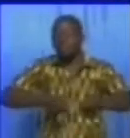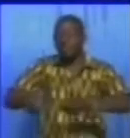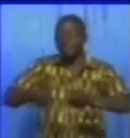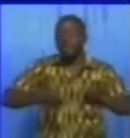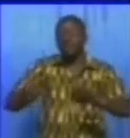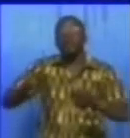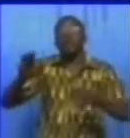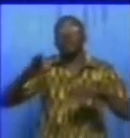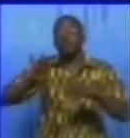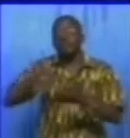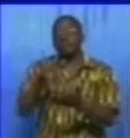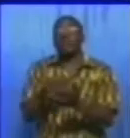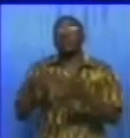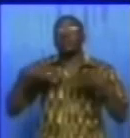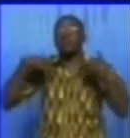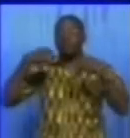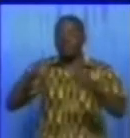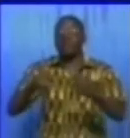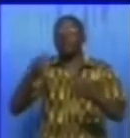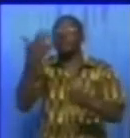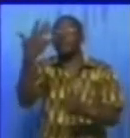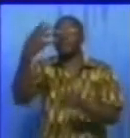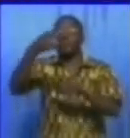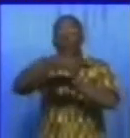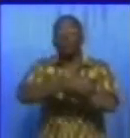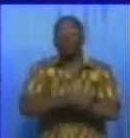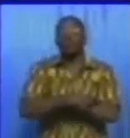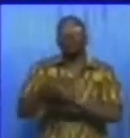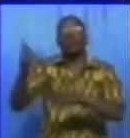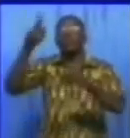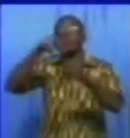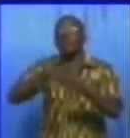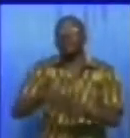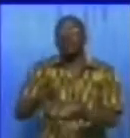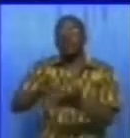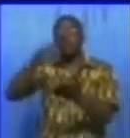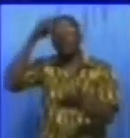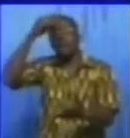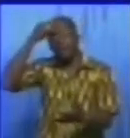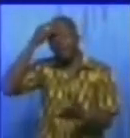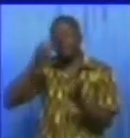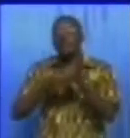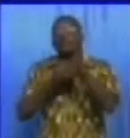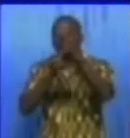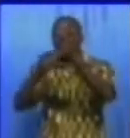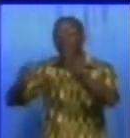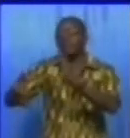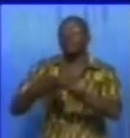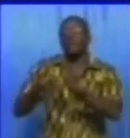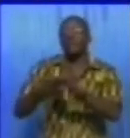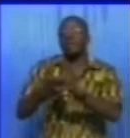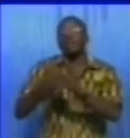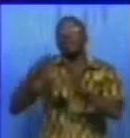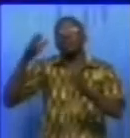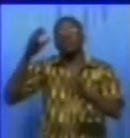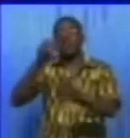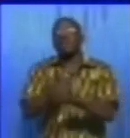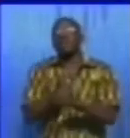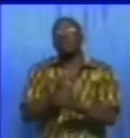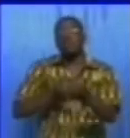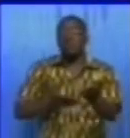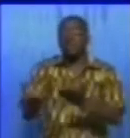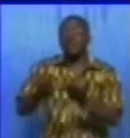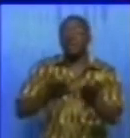des centres de santé. Pendant 5 jours, ces participants ont appris les méthodes et techniques de l'entretien des